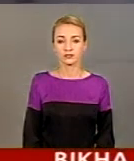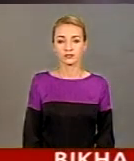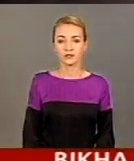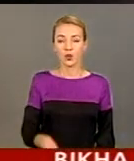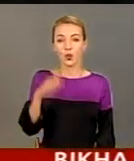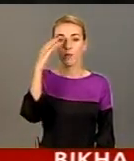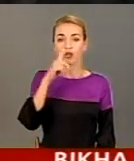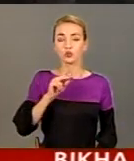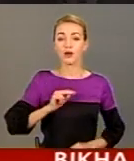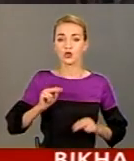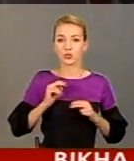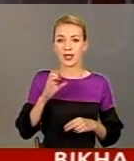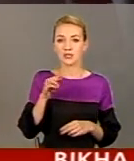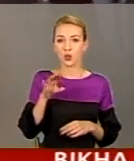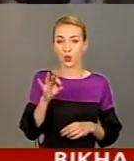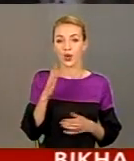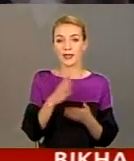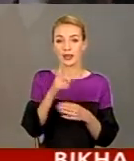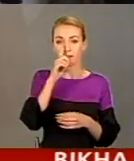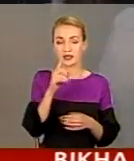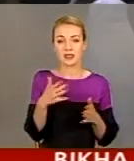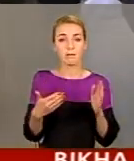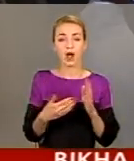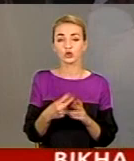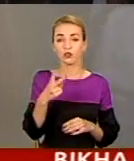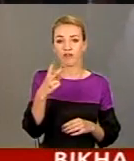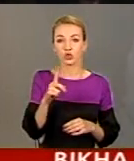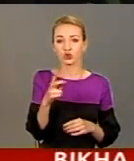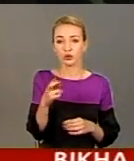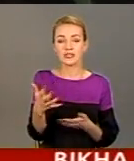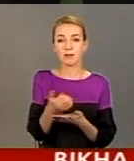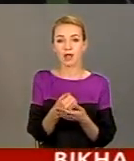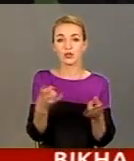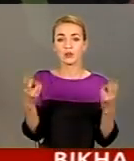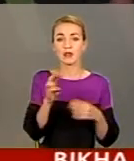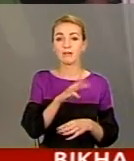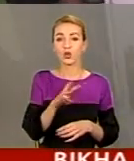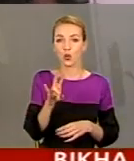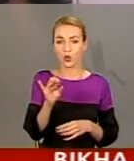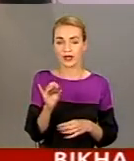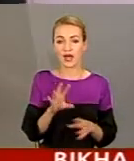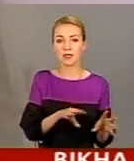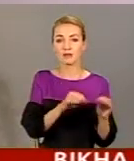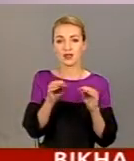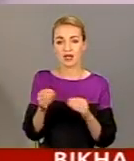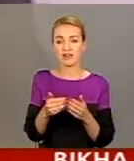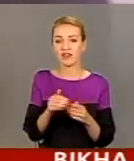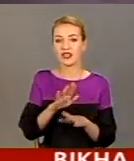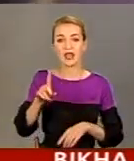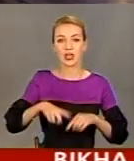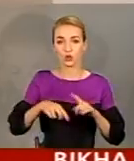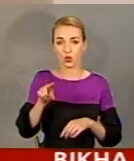У батька, що працює на СТО, є місяць, максимум 2, щоб зібрати необхідні мільйони на трансплантацію від нерідного